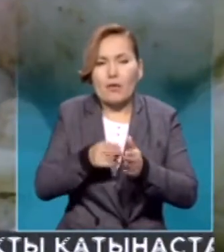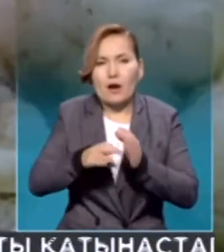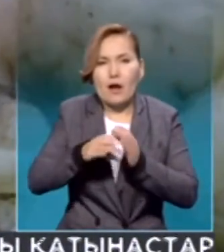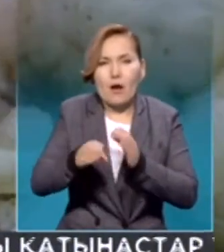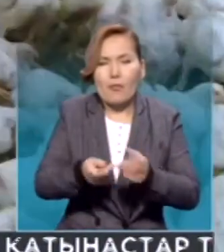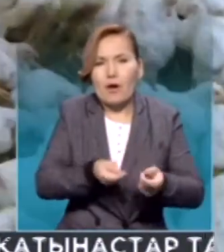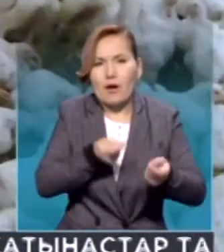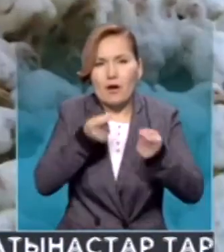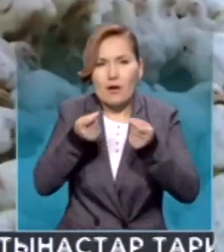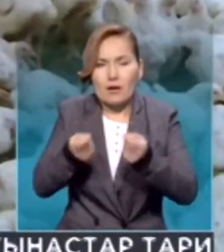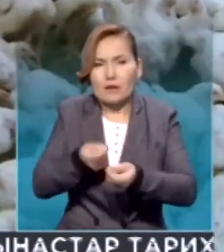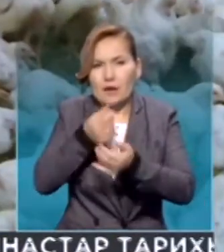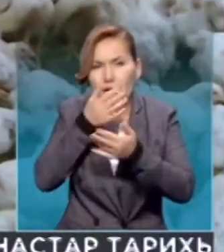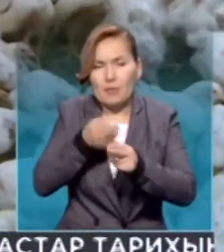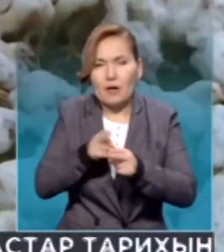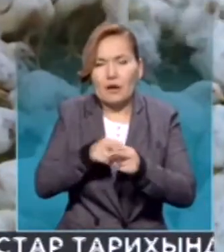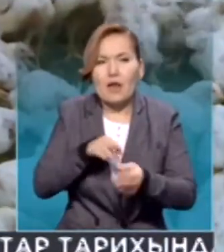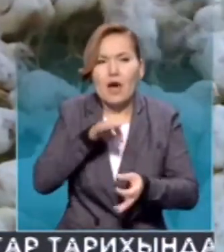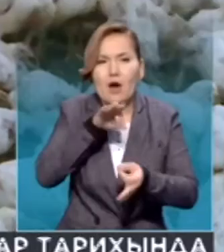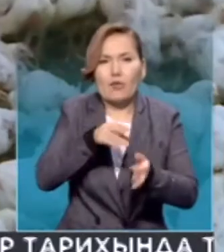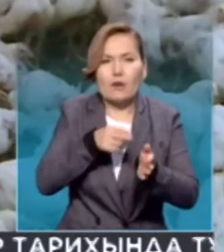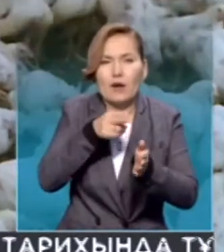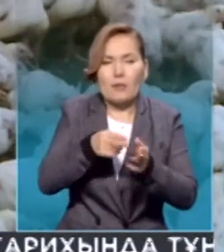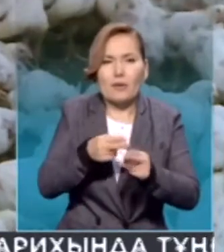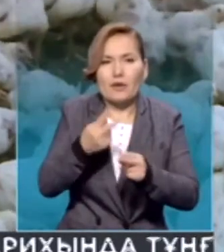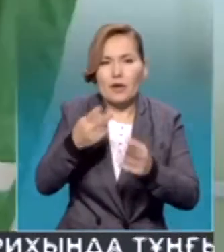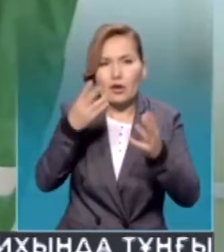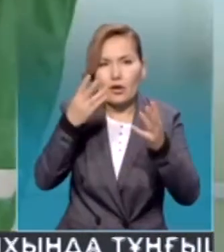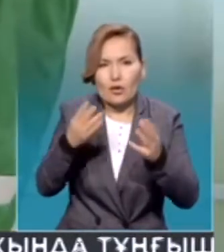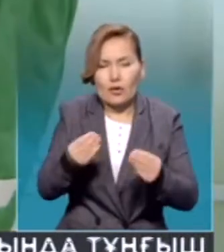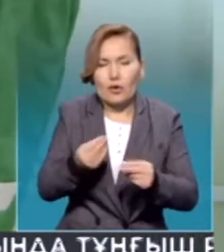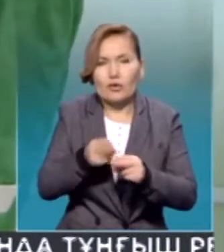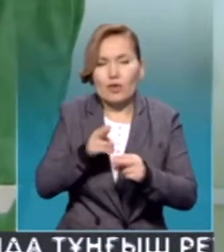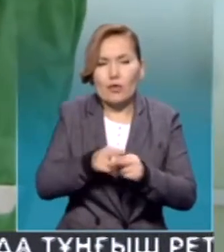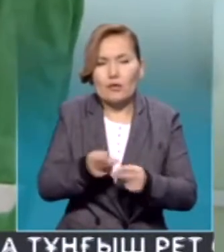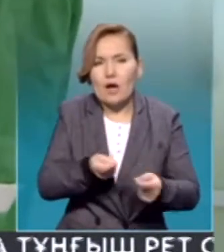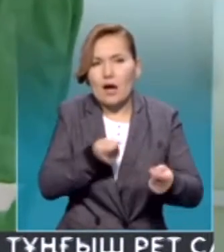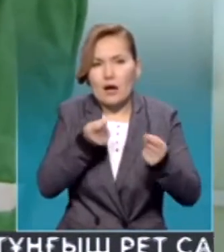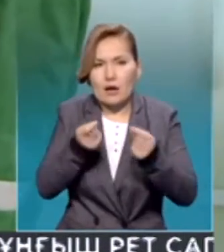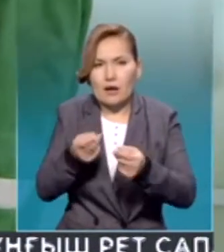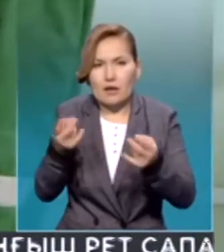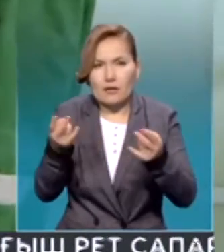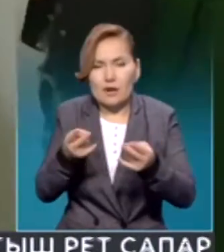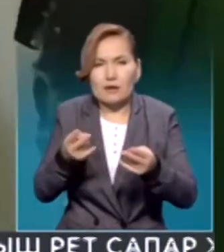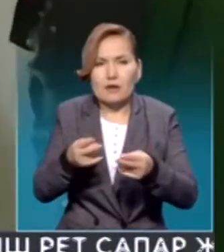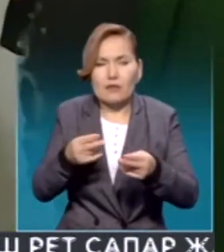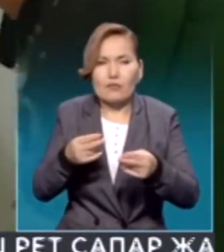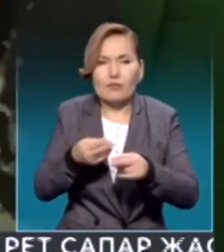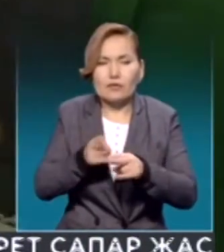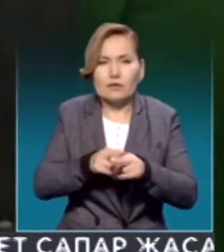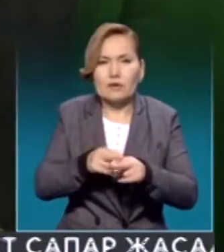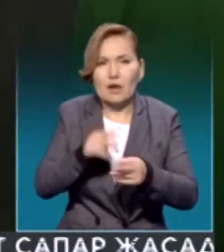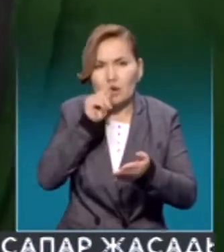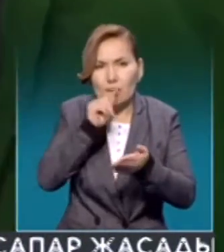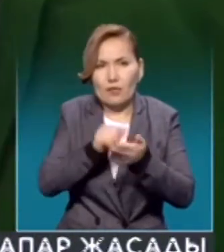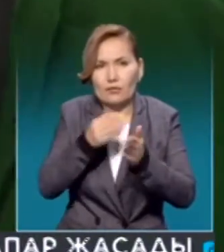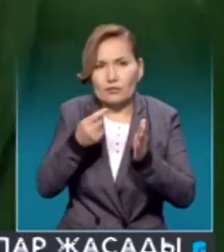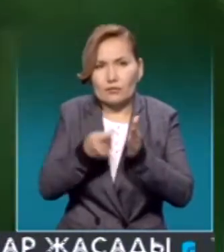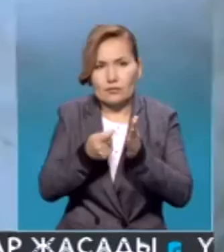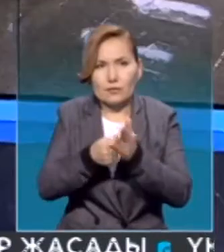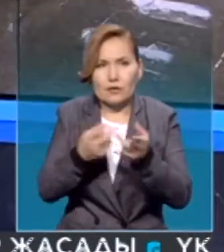вагондар жолда тұрып қалған. Азық алдағы 2 күнде жеткізілмесе қанаттылар түгел қырылып қалады дейді мамандар.